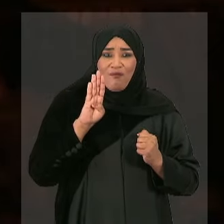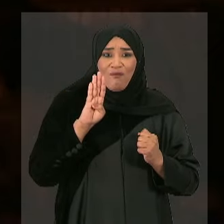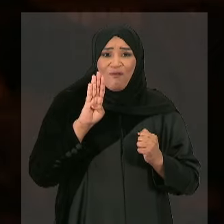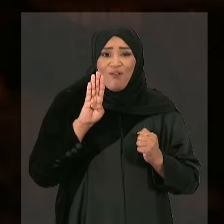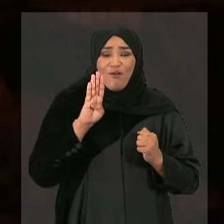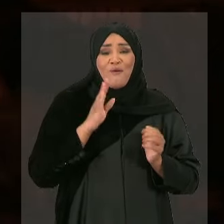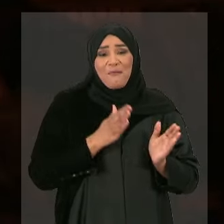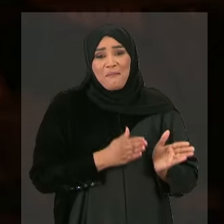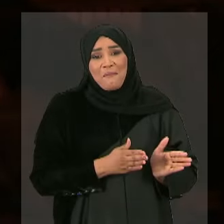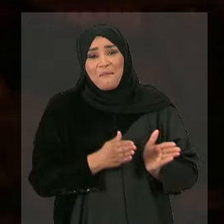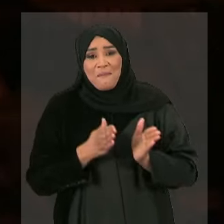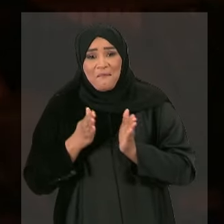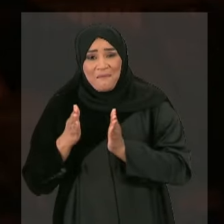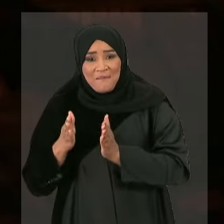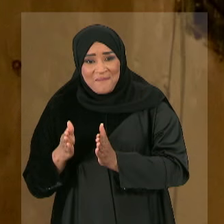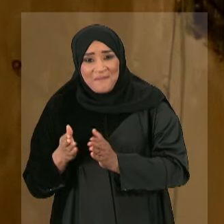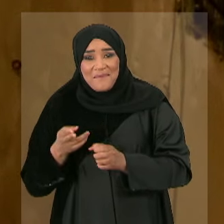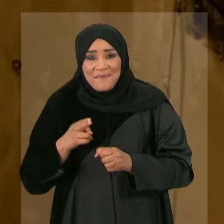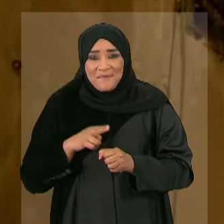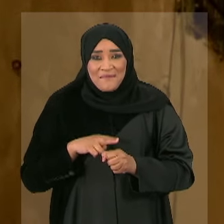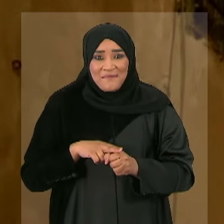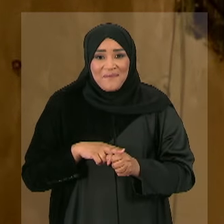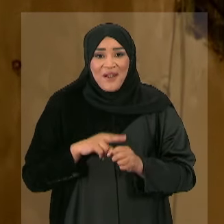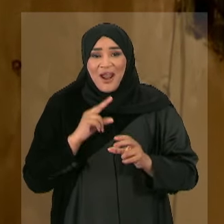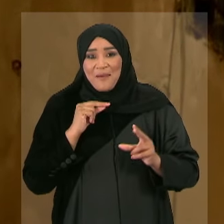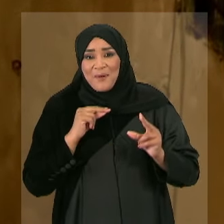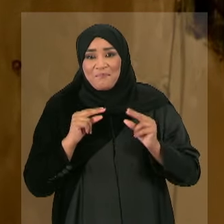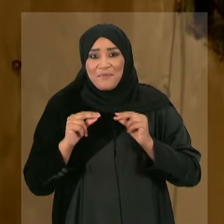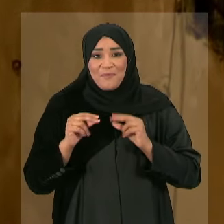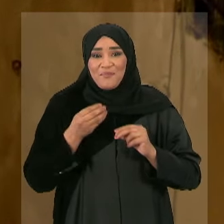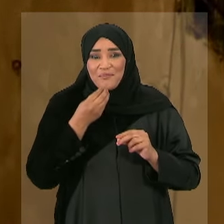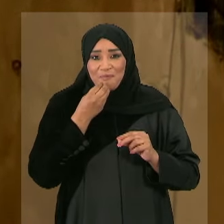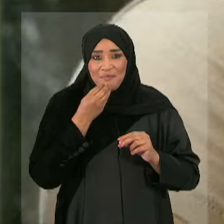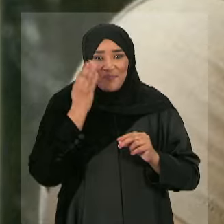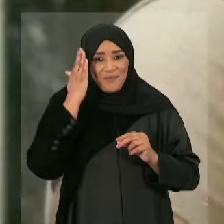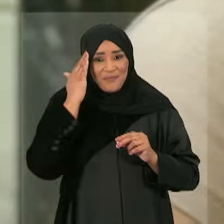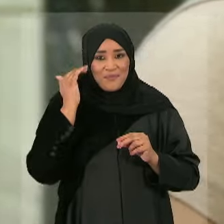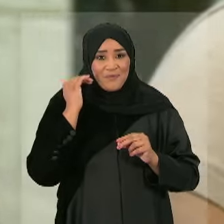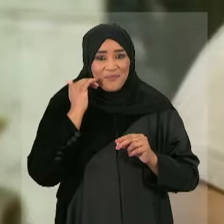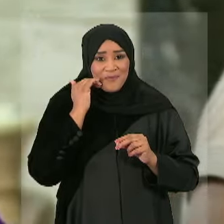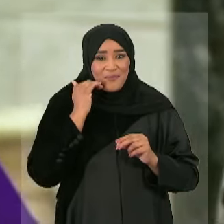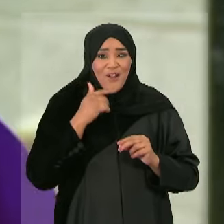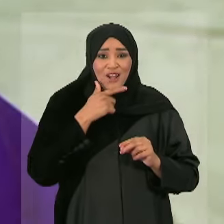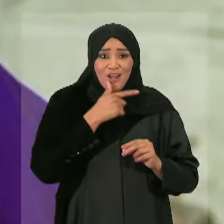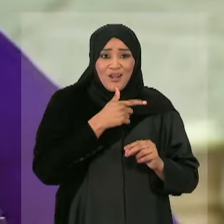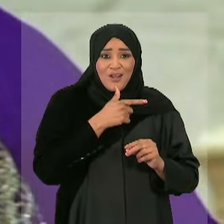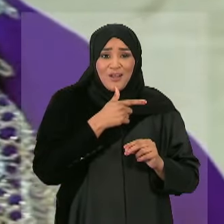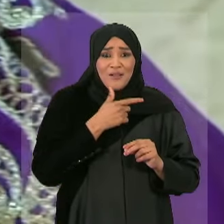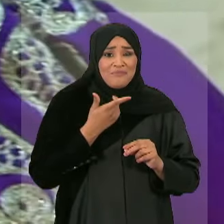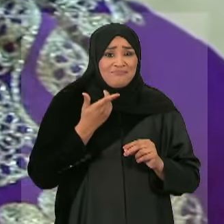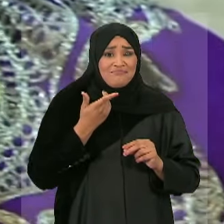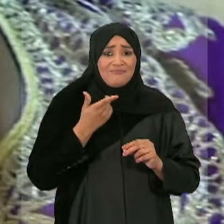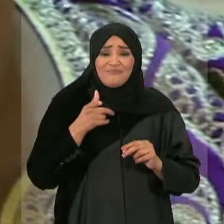انت مبسوطة عشان بتسوقي يا كبري؟ مبسوطة يعني شو؟ تيجي تطلع تقول لي عطشانه عطشانه عطشانه، اقول لها